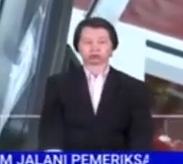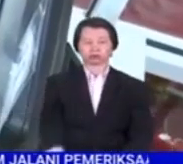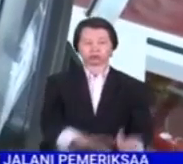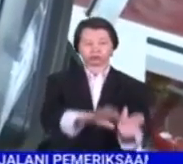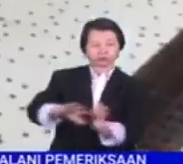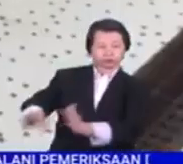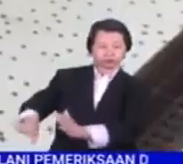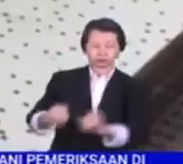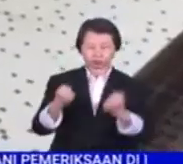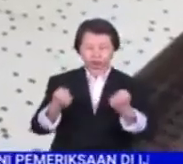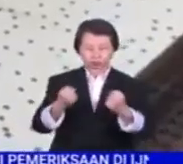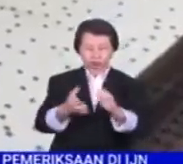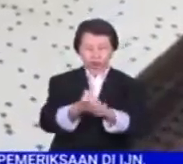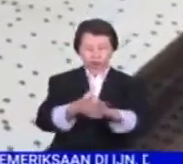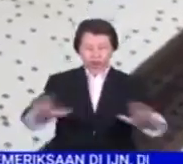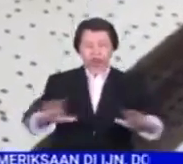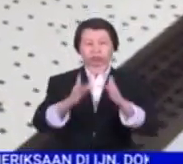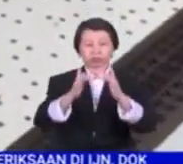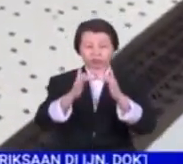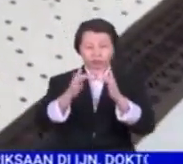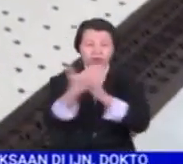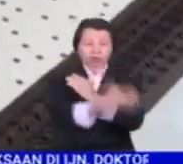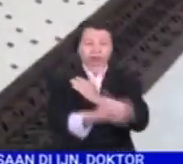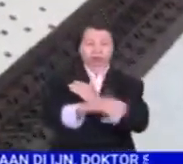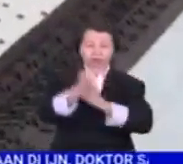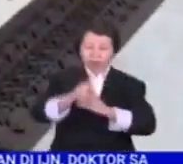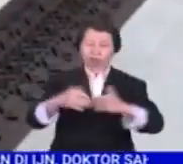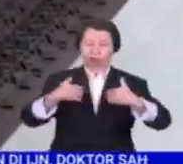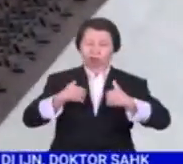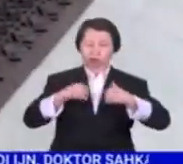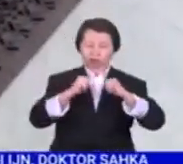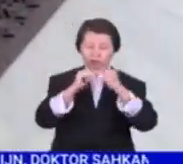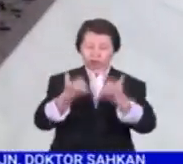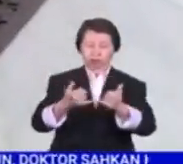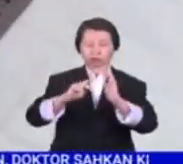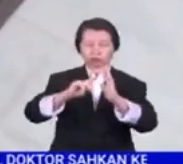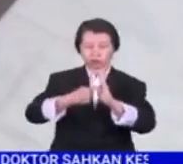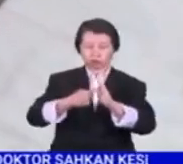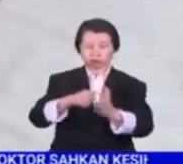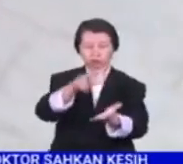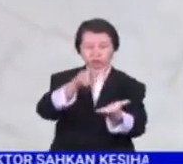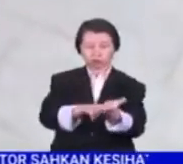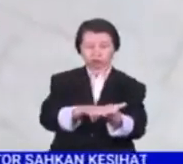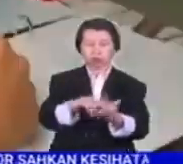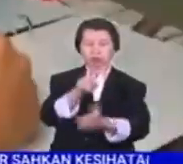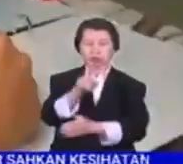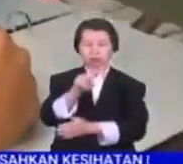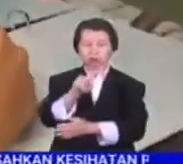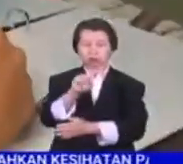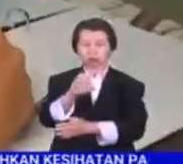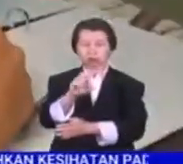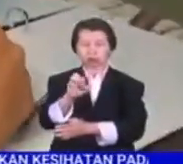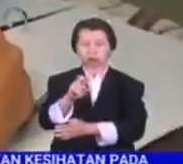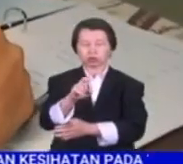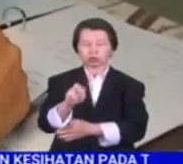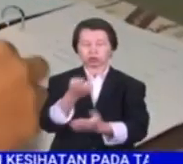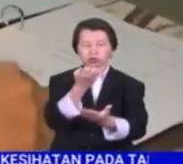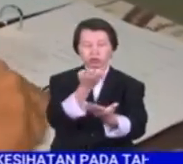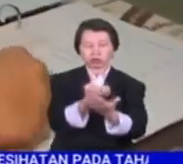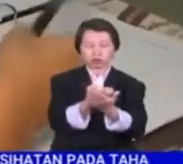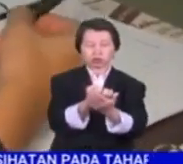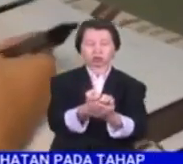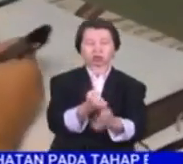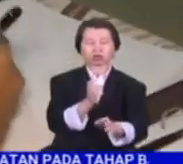Selain memperkukuh keselamatan cyber, negara juga perlu mewujudkan syarikat permulaan berstatus unicorn dalam sektor ekonomi